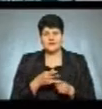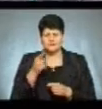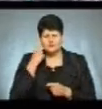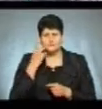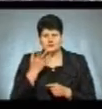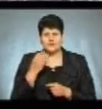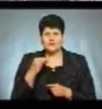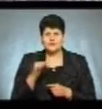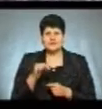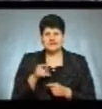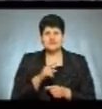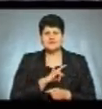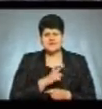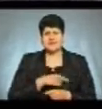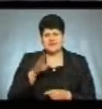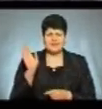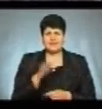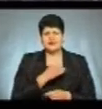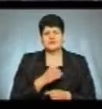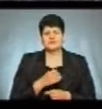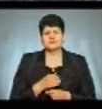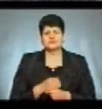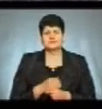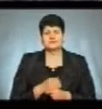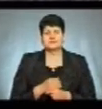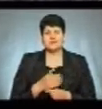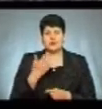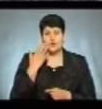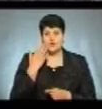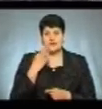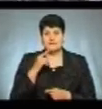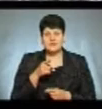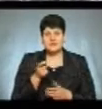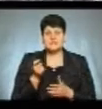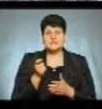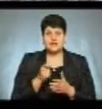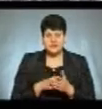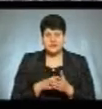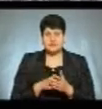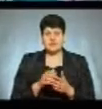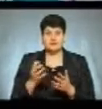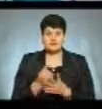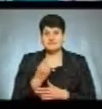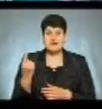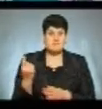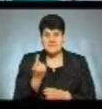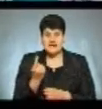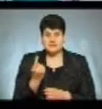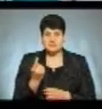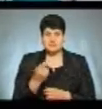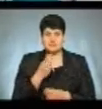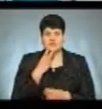ну, ти сильніший, ладно, добре. І коли він закрив і вийшов перший, знаєте,